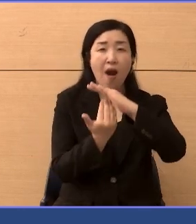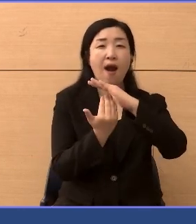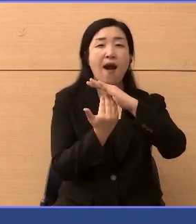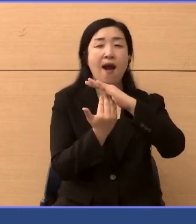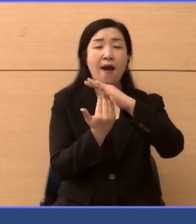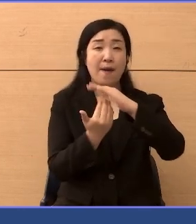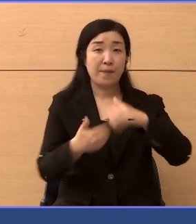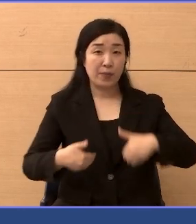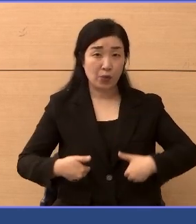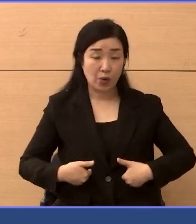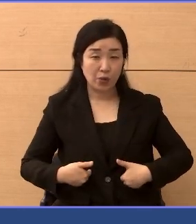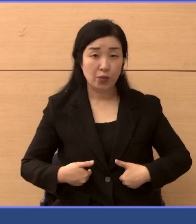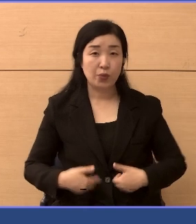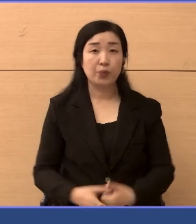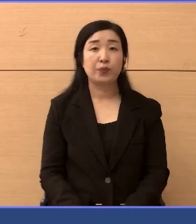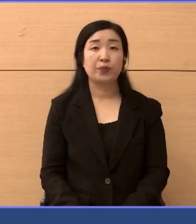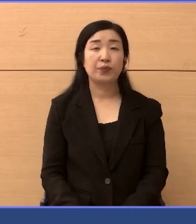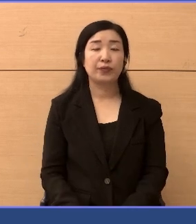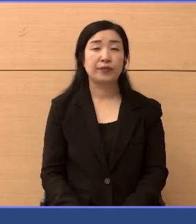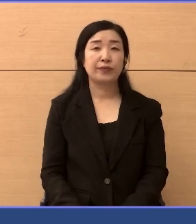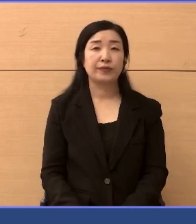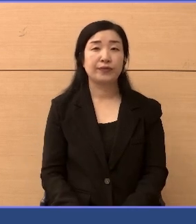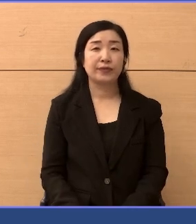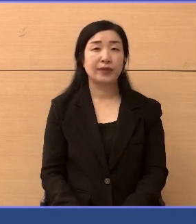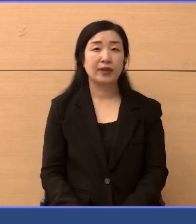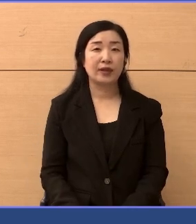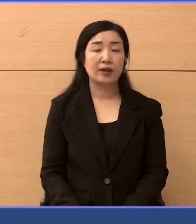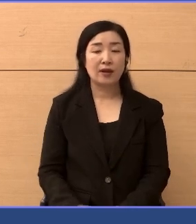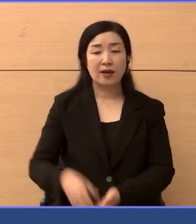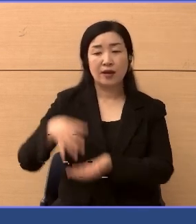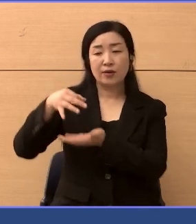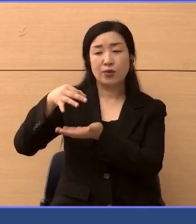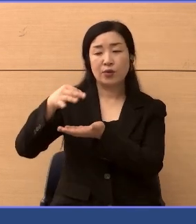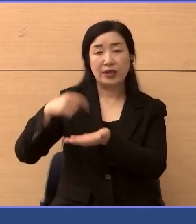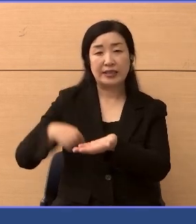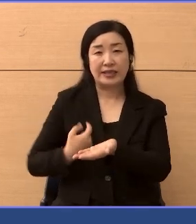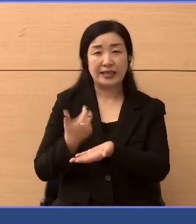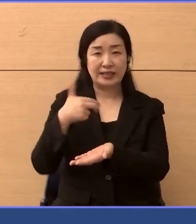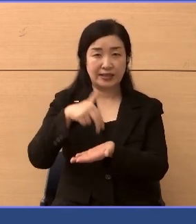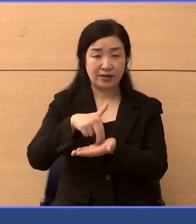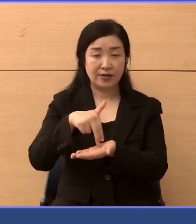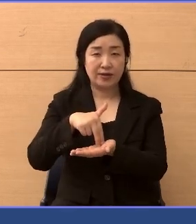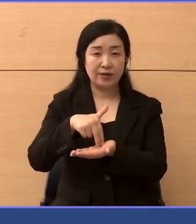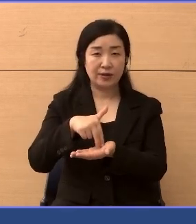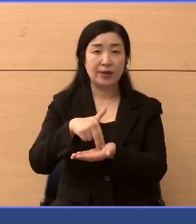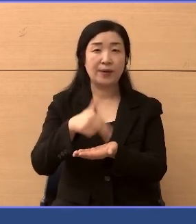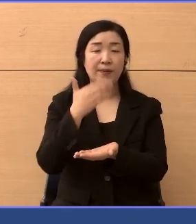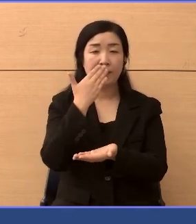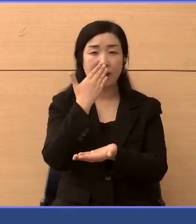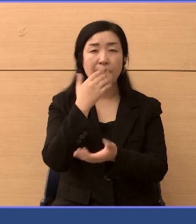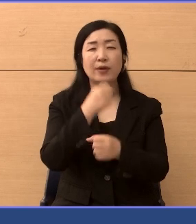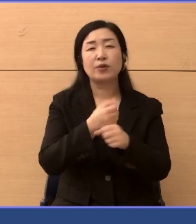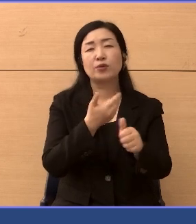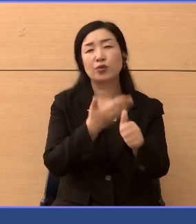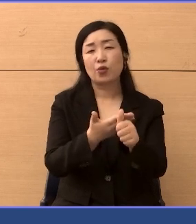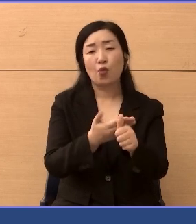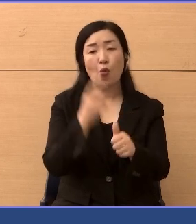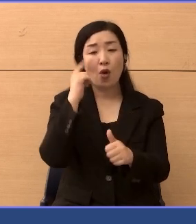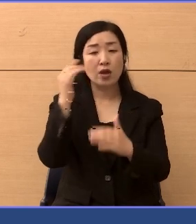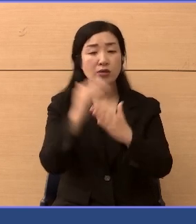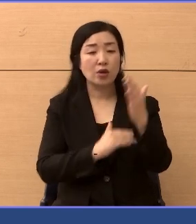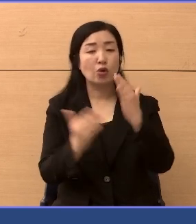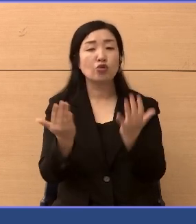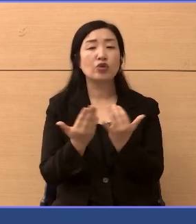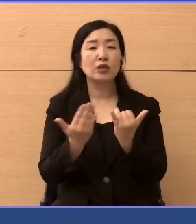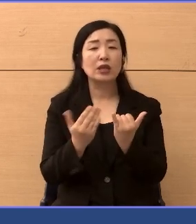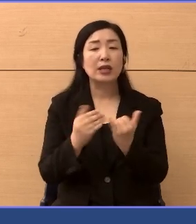increasing 주어야 financial 하고요. 그리고 independence, whether that's through 재정적으로 독립을 할 수 full-time work 있도록 or 해야 합니다. part-time work, so